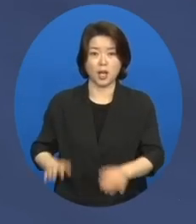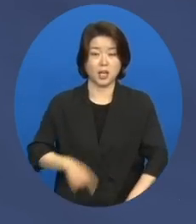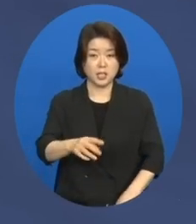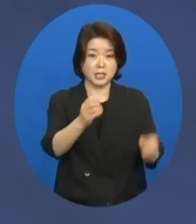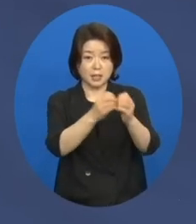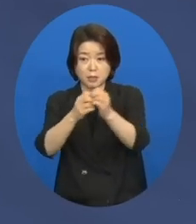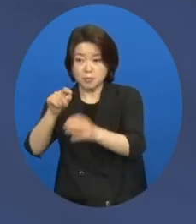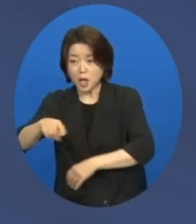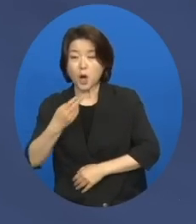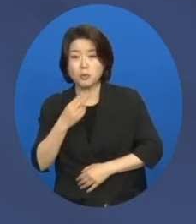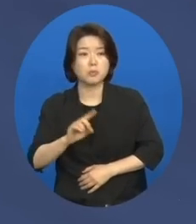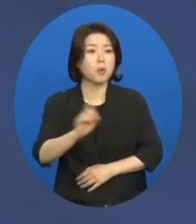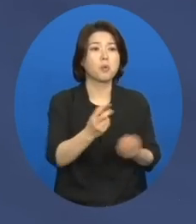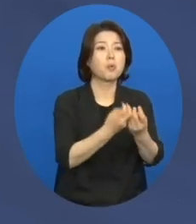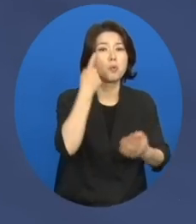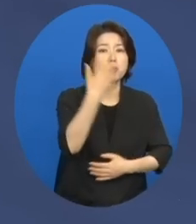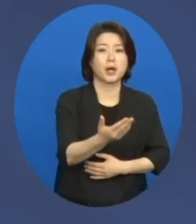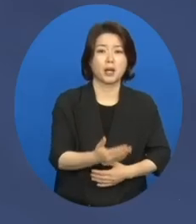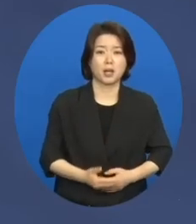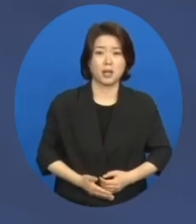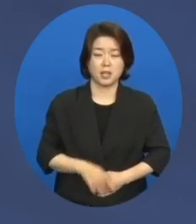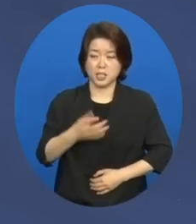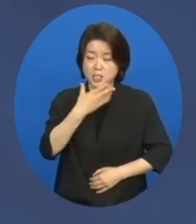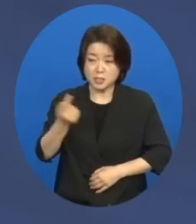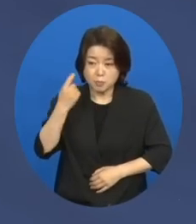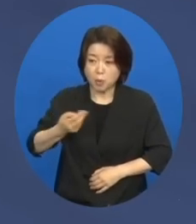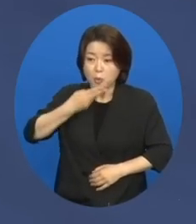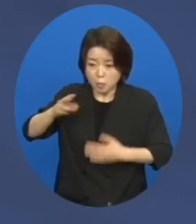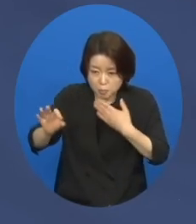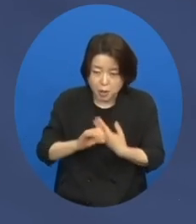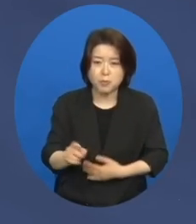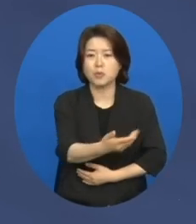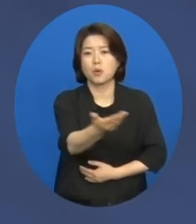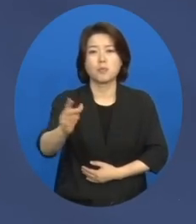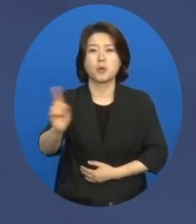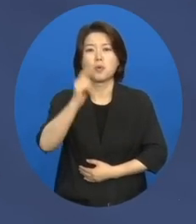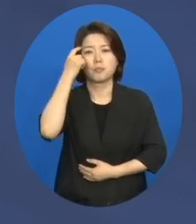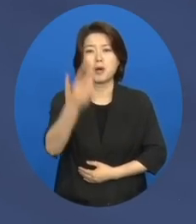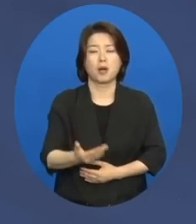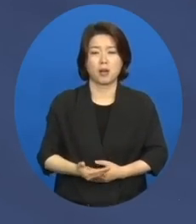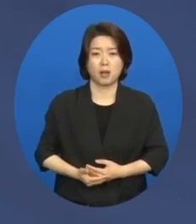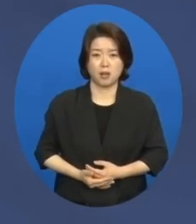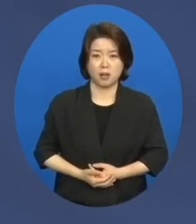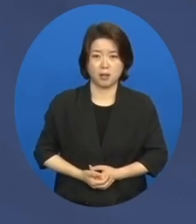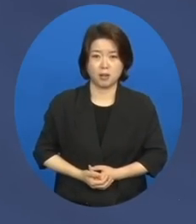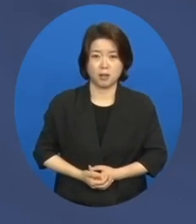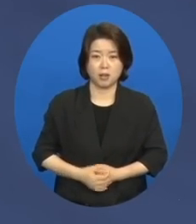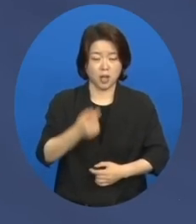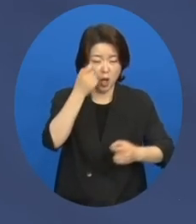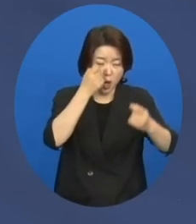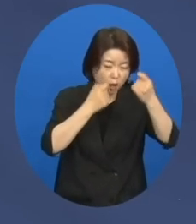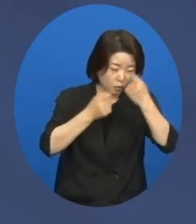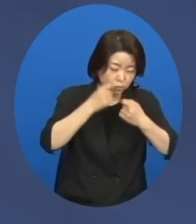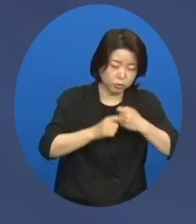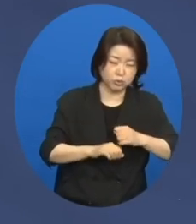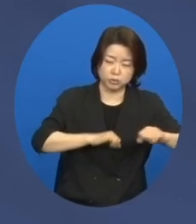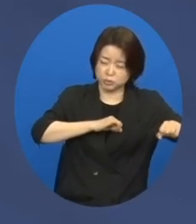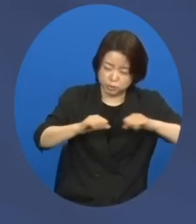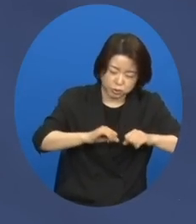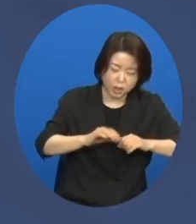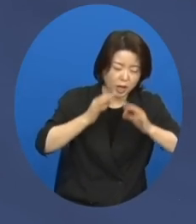메시지 없었으면 어떡할 뻔했습니까? 이 복음이 없었더라면 어떡할 뻔했습니까? 울어도 애를 써도